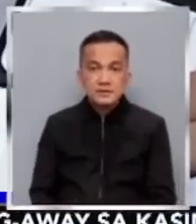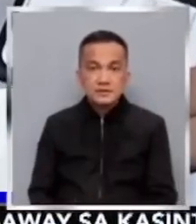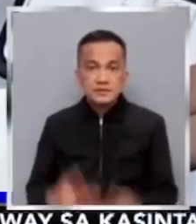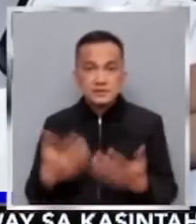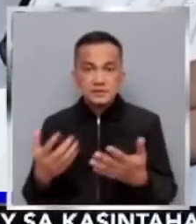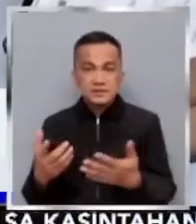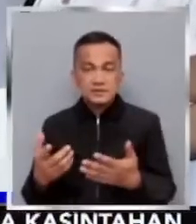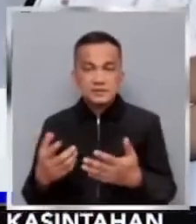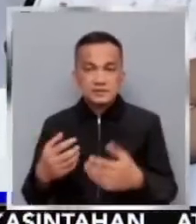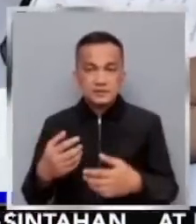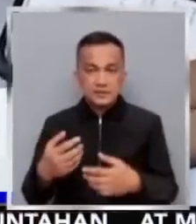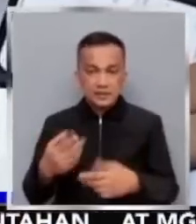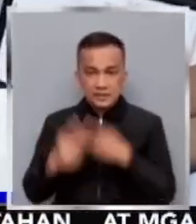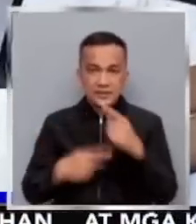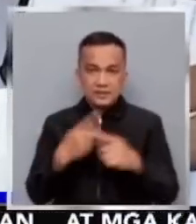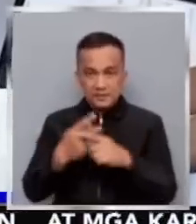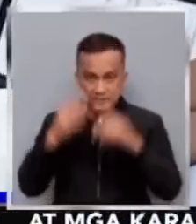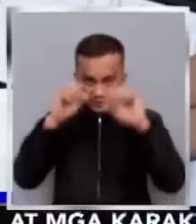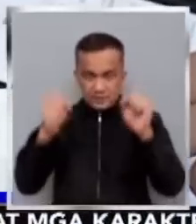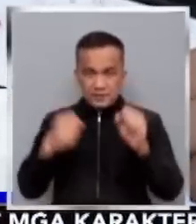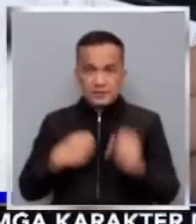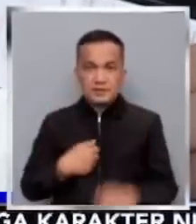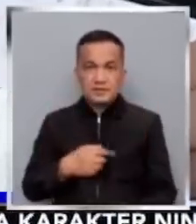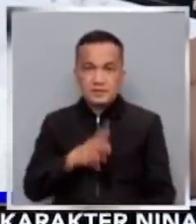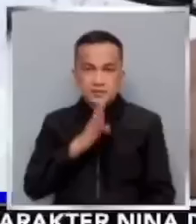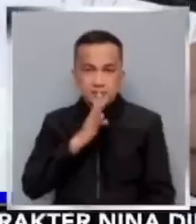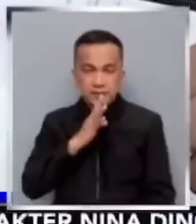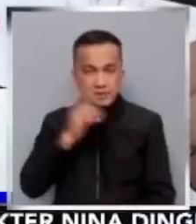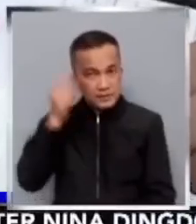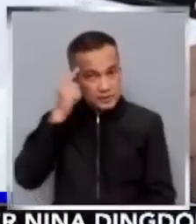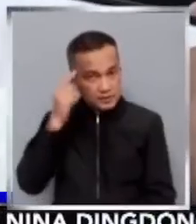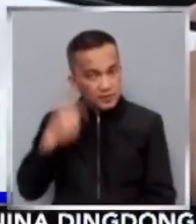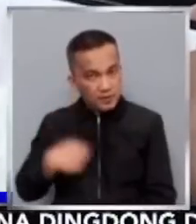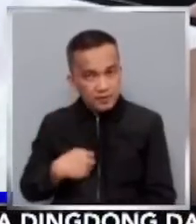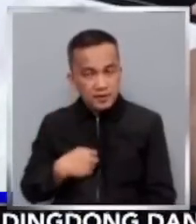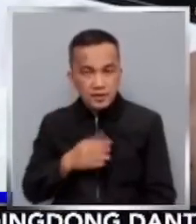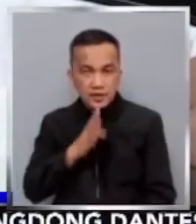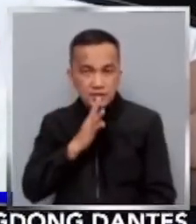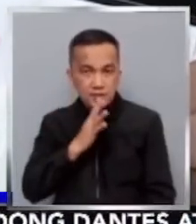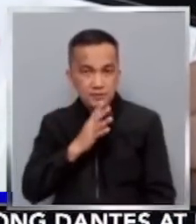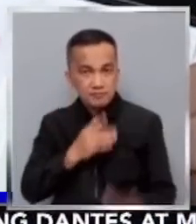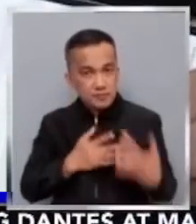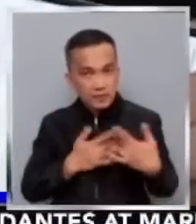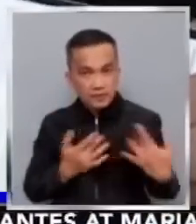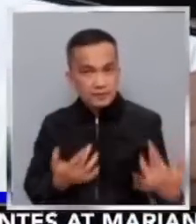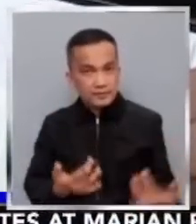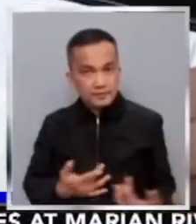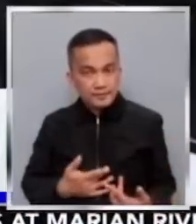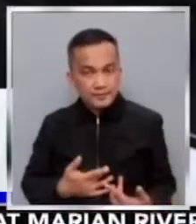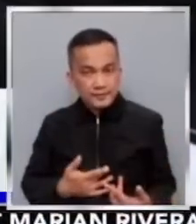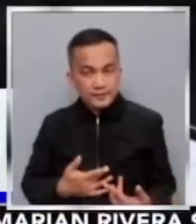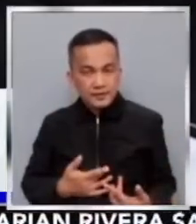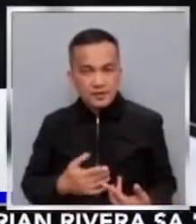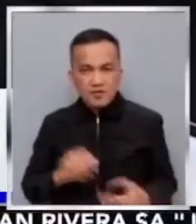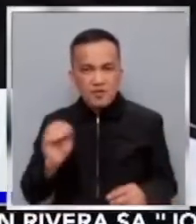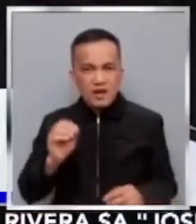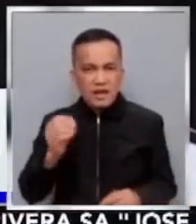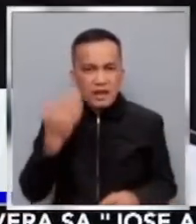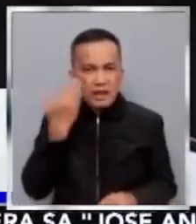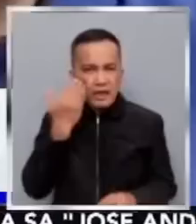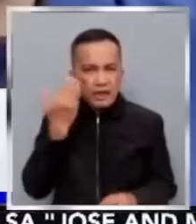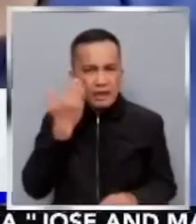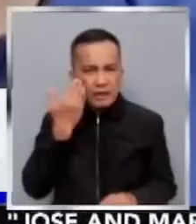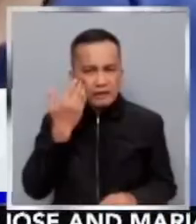presidency. I'll speak my mind. I'll speak my heart. Walang sugar coating. At hindi kita